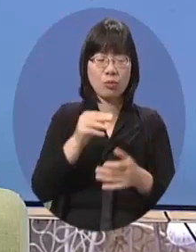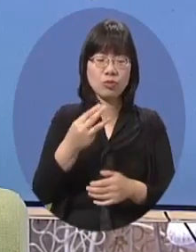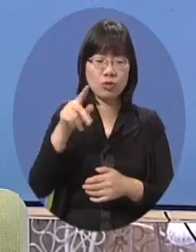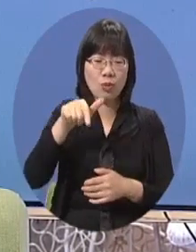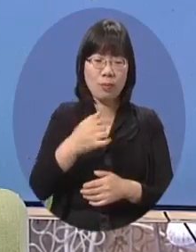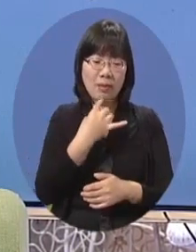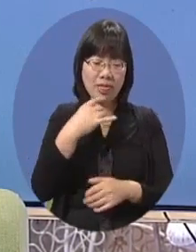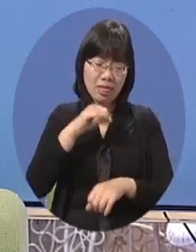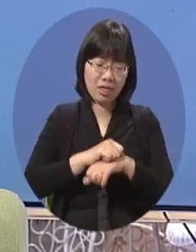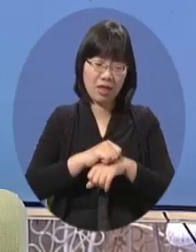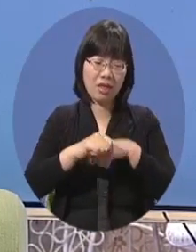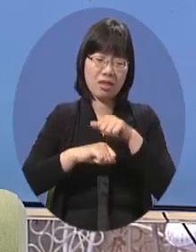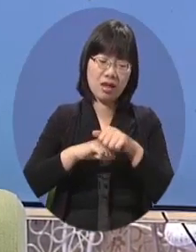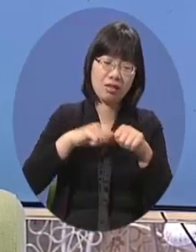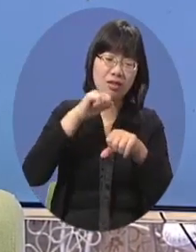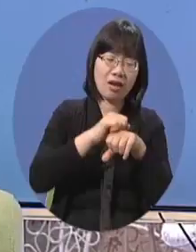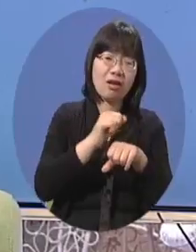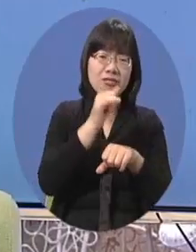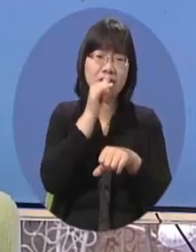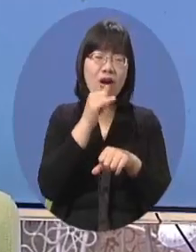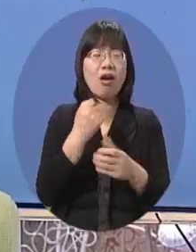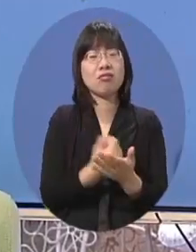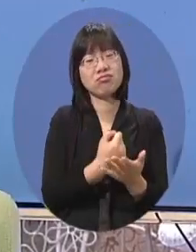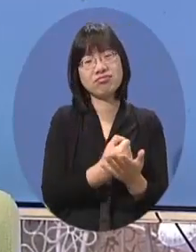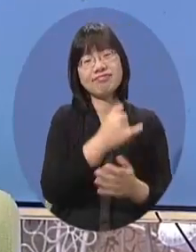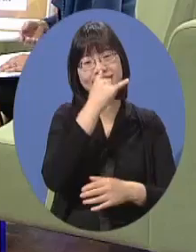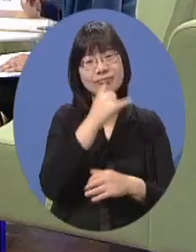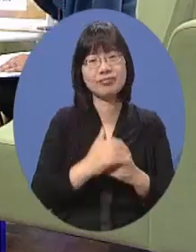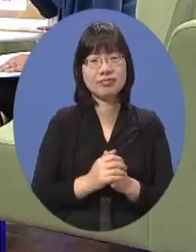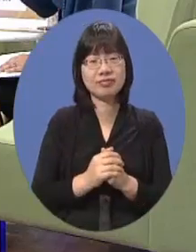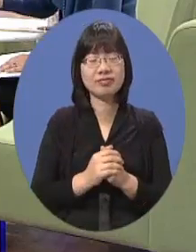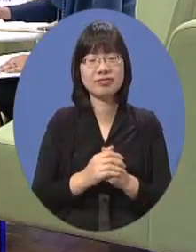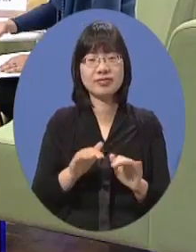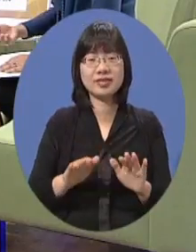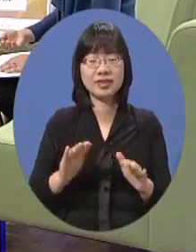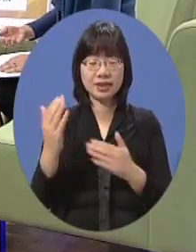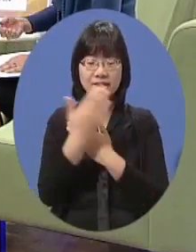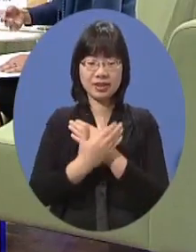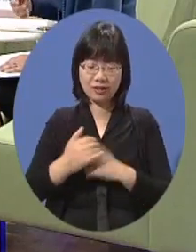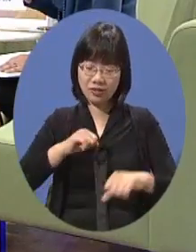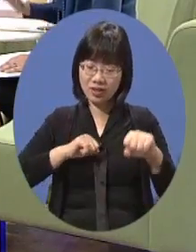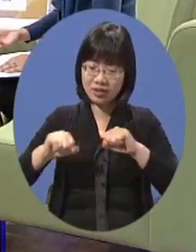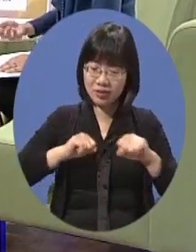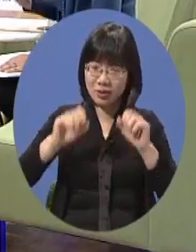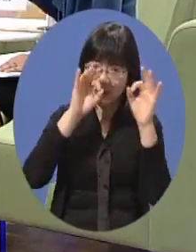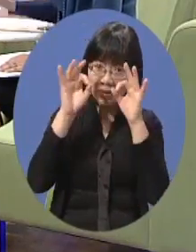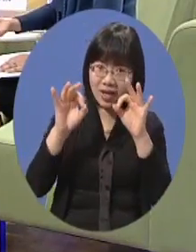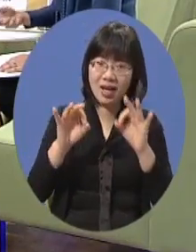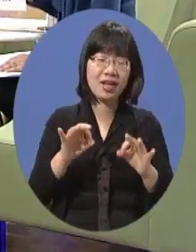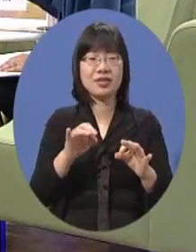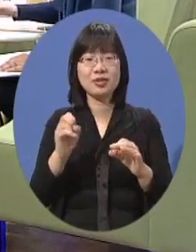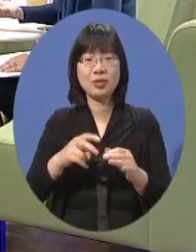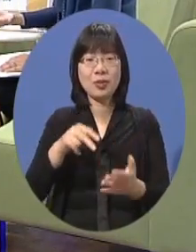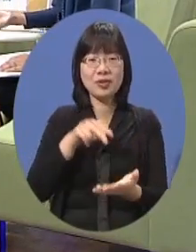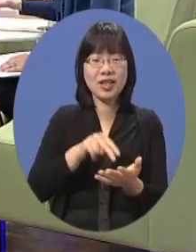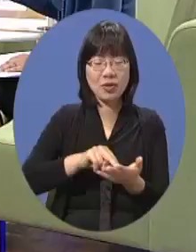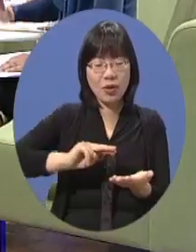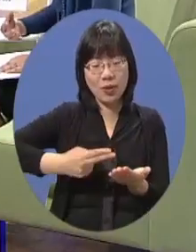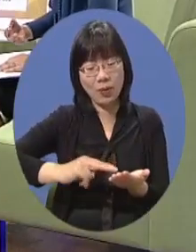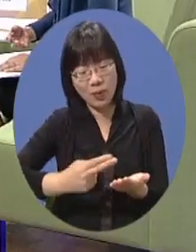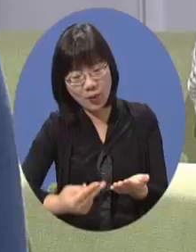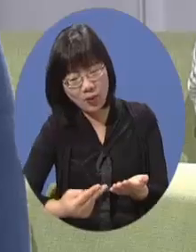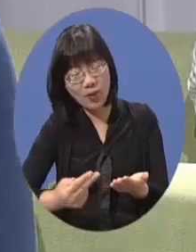쌓고. 좀 뛰어놀아야 되는데요. 아이들이 자꾸 이렇게 신체 활동을 통해서 뛰고 구르고 뒤집고